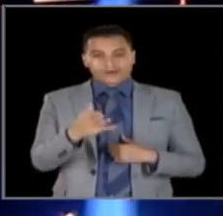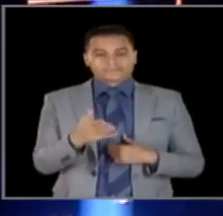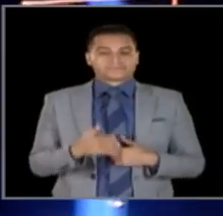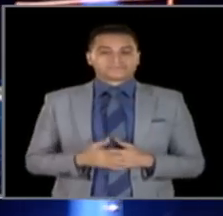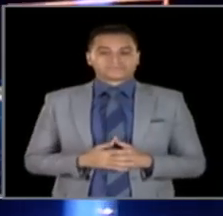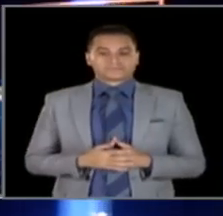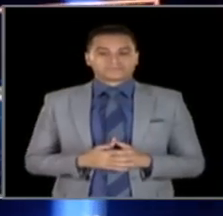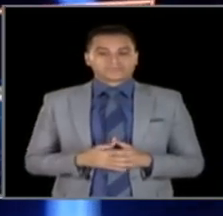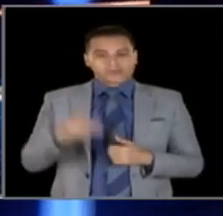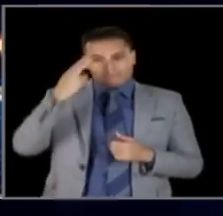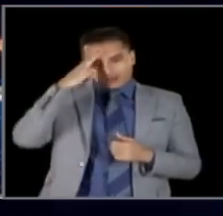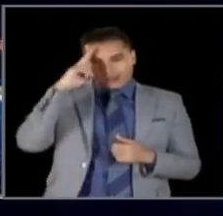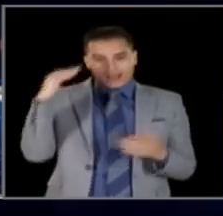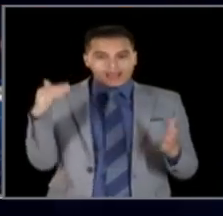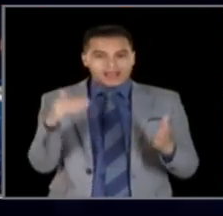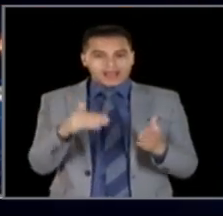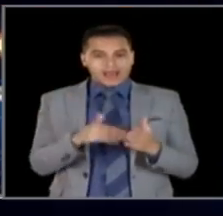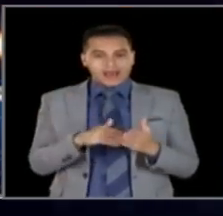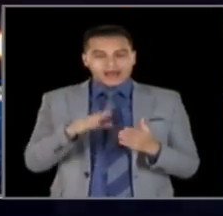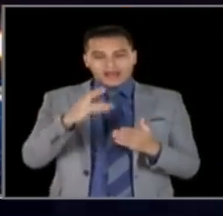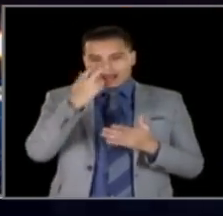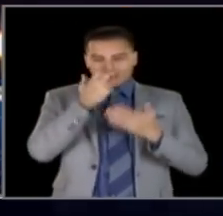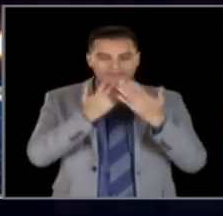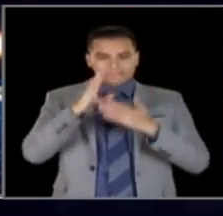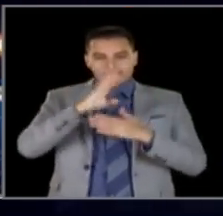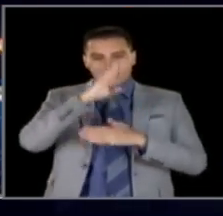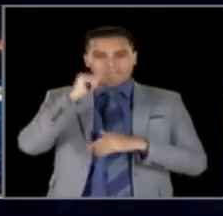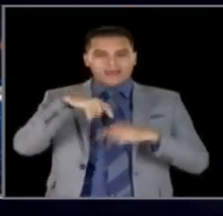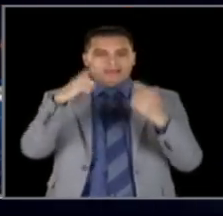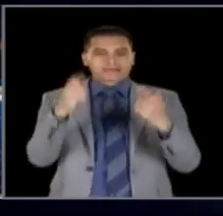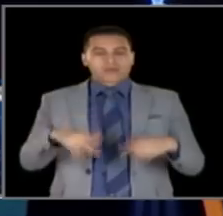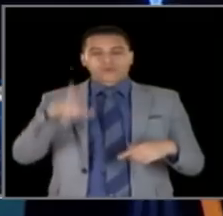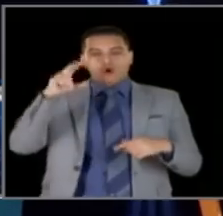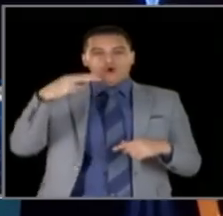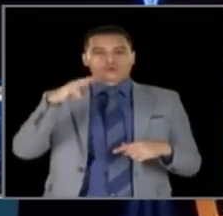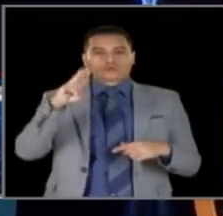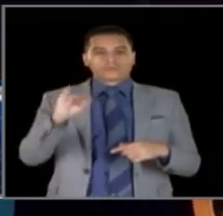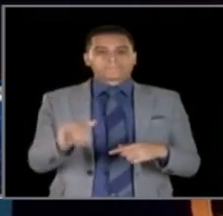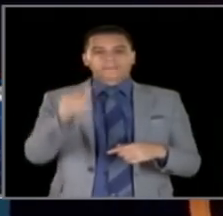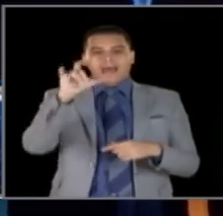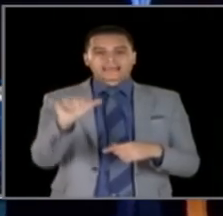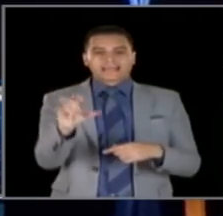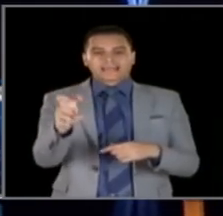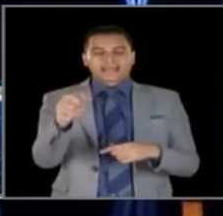من هو آخر خلفاء الدولة العثمانية عام